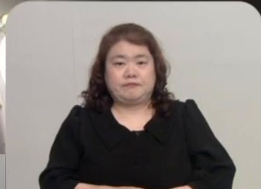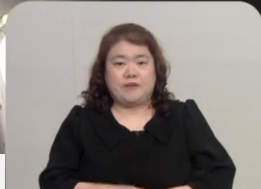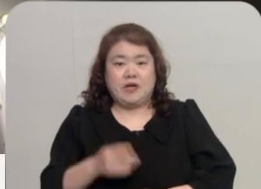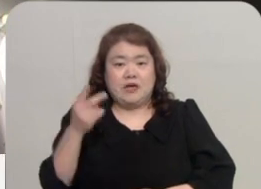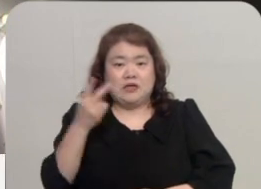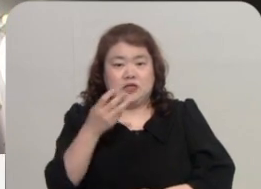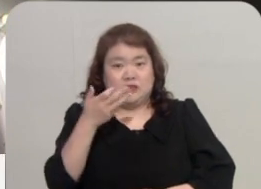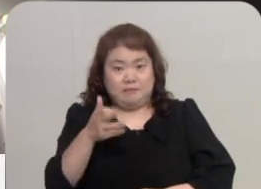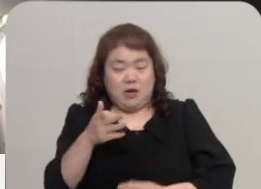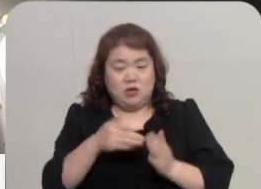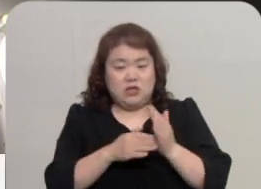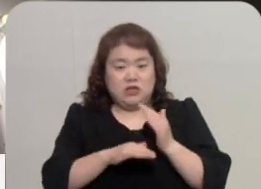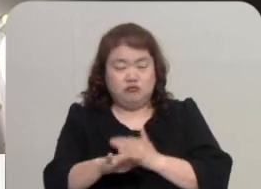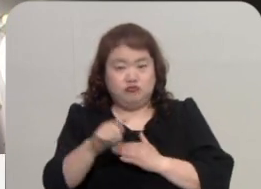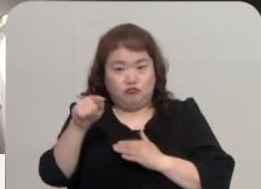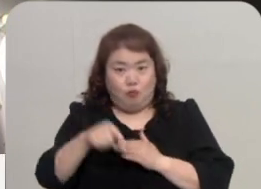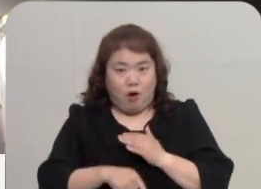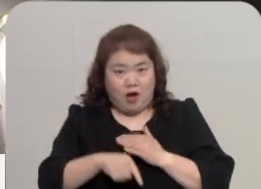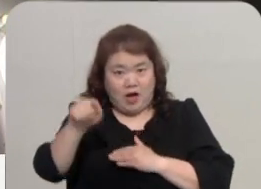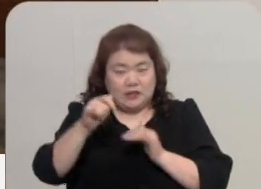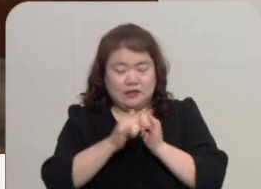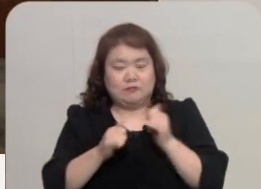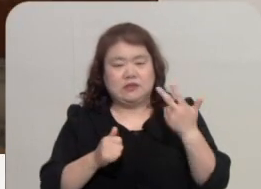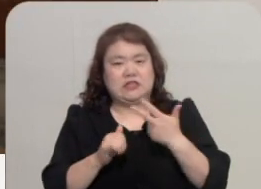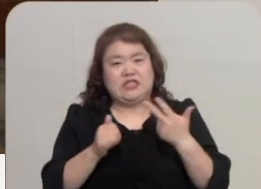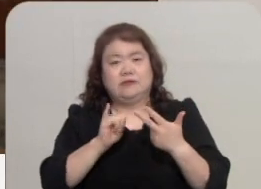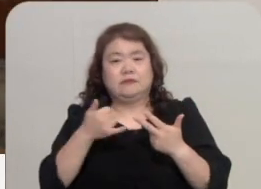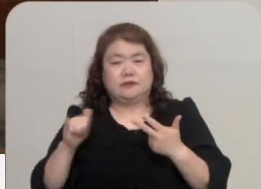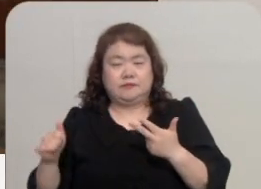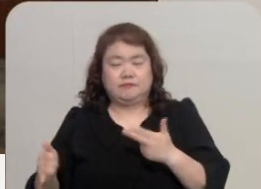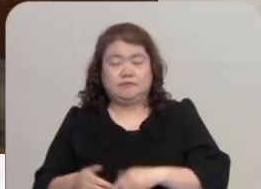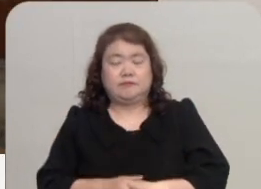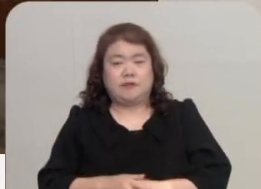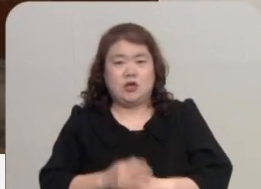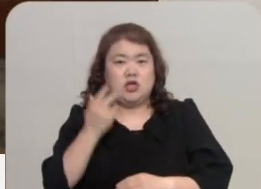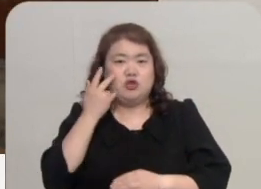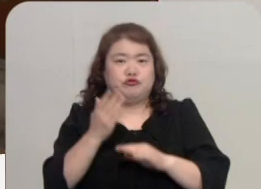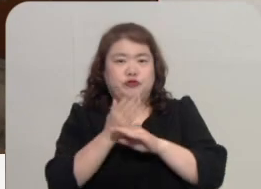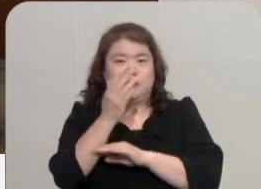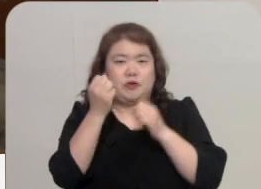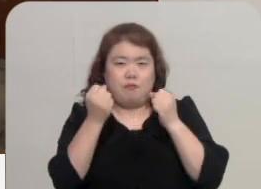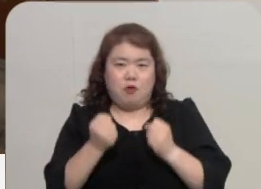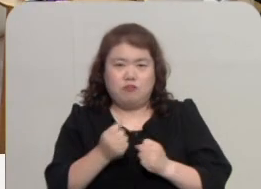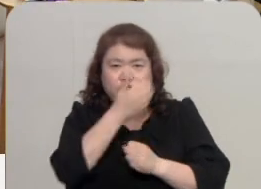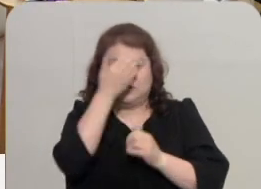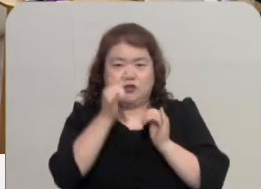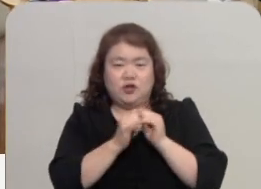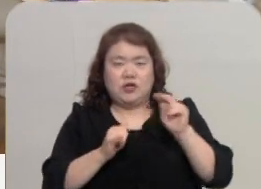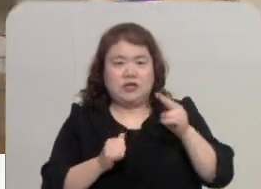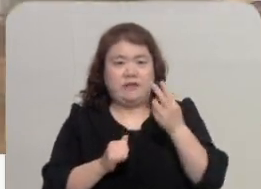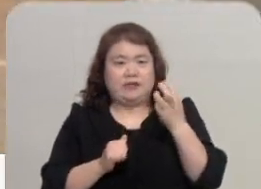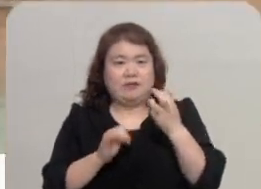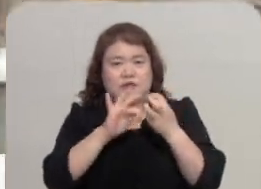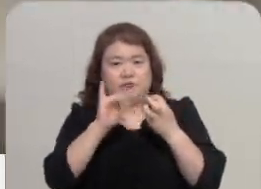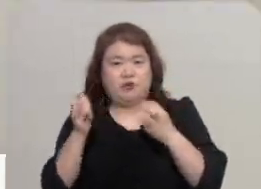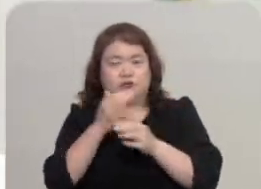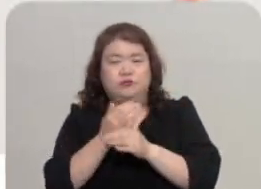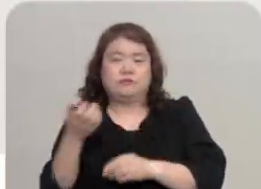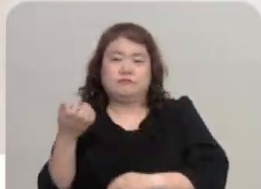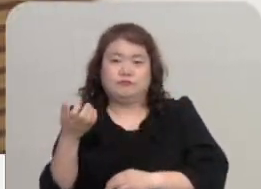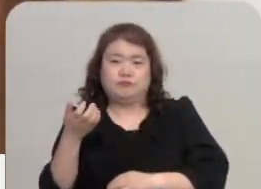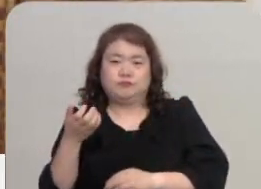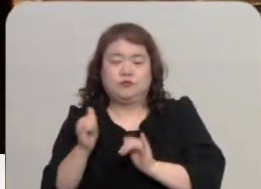2018년 이후 괜찮아 마을을 거쳐간 사람은 7천여 명. 일주일 넘게 머문 청년 230여 명 가운데 90여